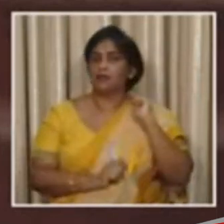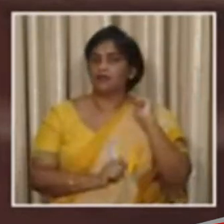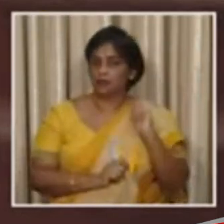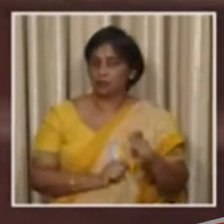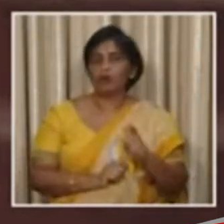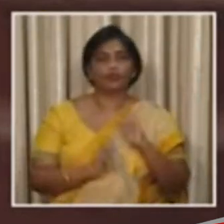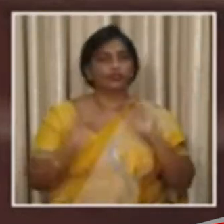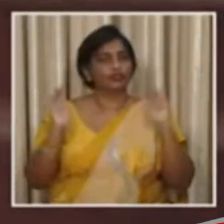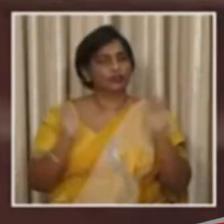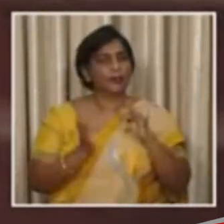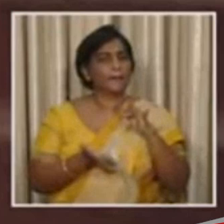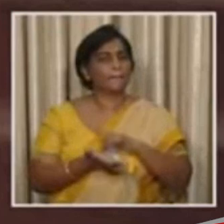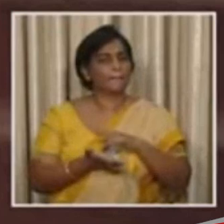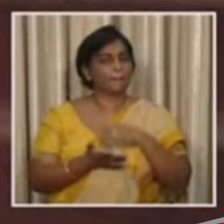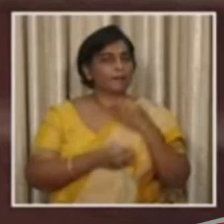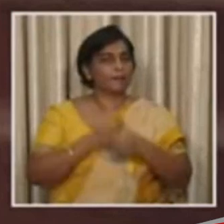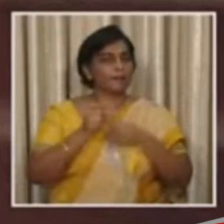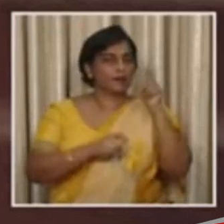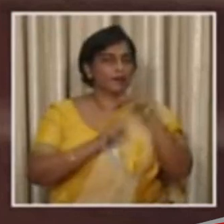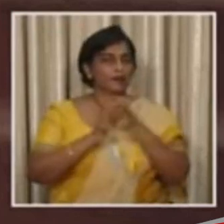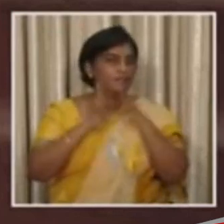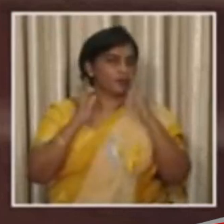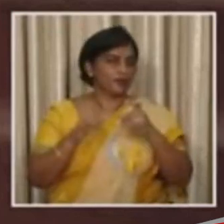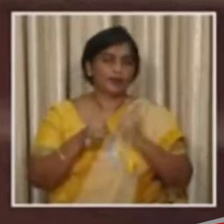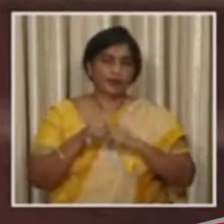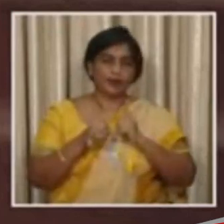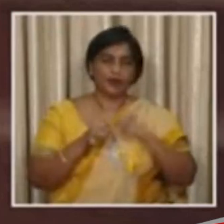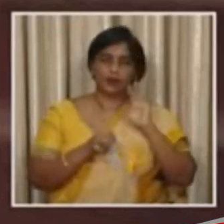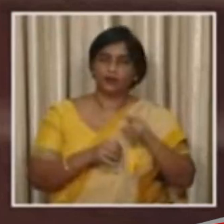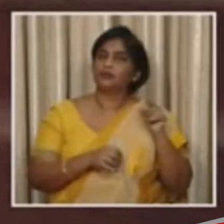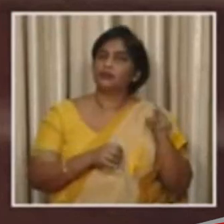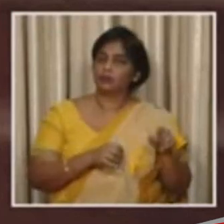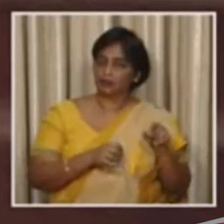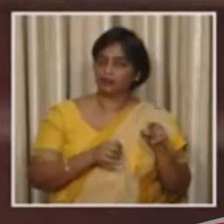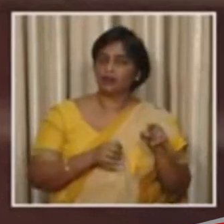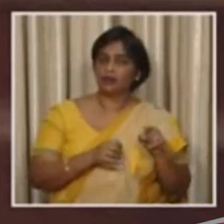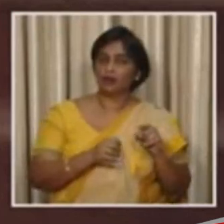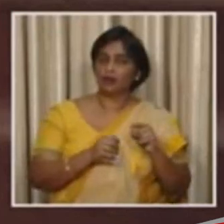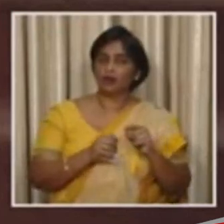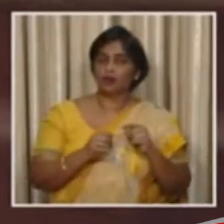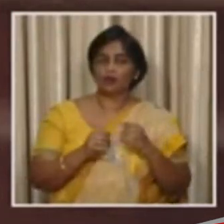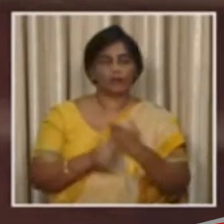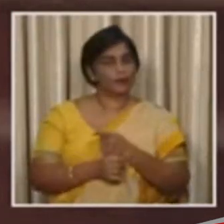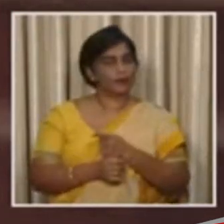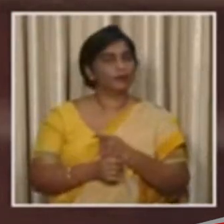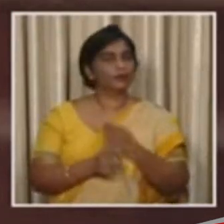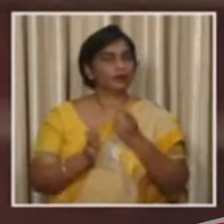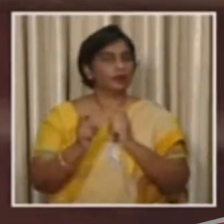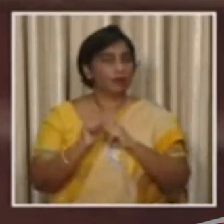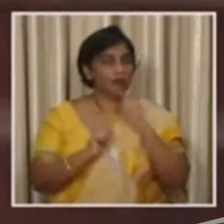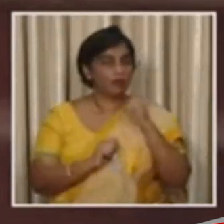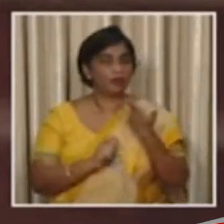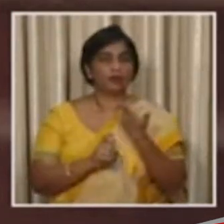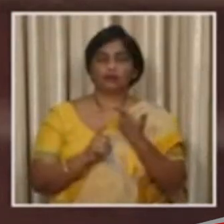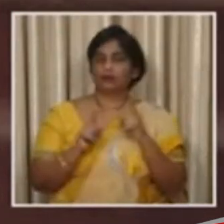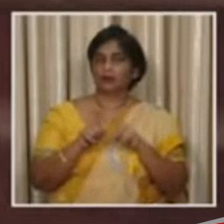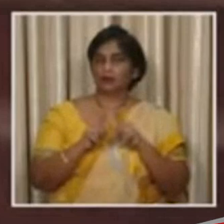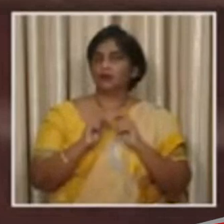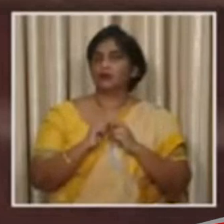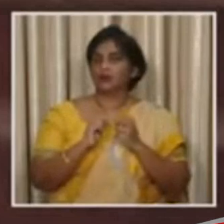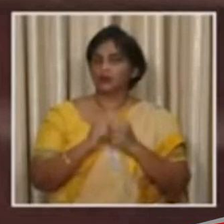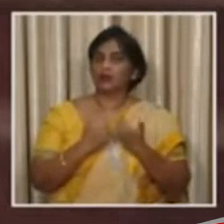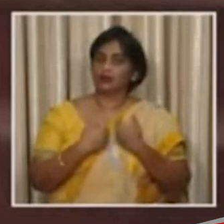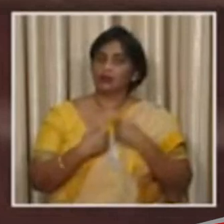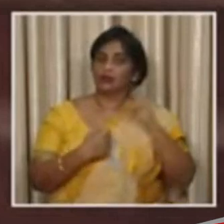සුළු හා මධ්‍යම පරිමාණ ව්‍යාපාරිකයන් ලොකු ප්‍රශ්නයක් තිබුණා. ඒ කියන්නේ මොරටෝරියම් එක නිසා ඔවුන්ට මොරටෝරියම් එක ගෙවන්න තමයි අපි